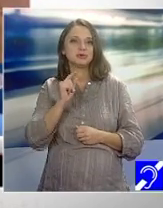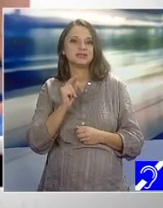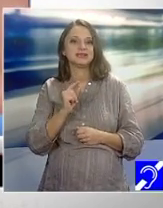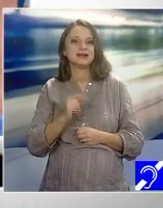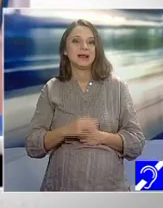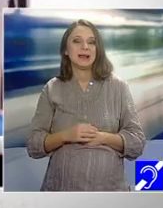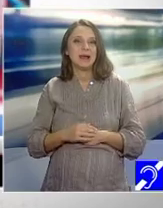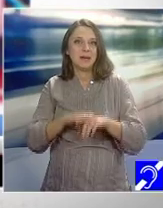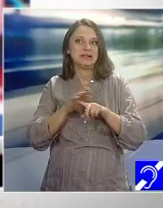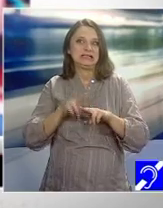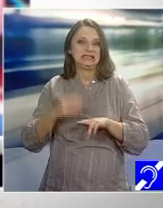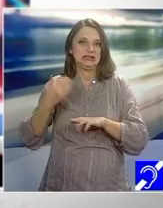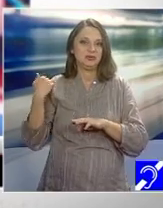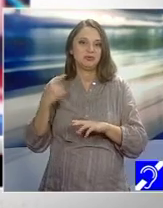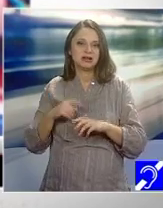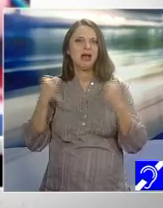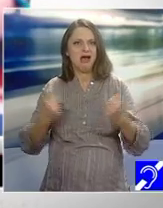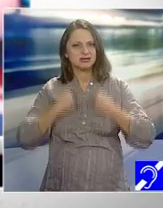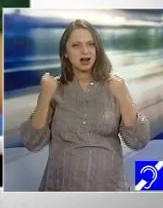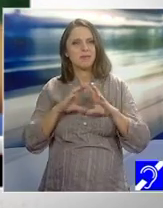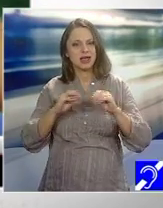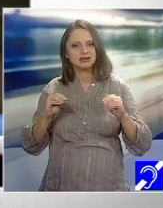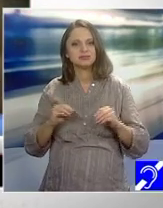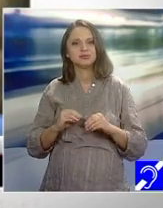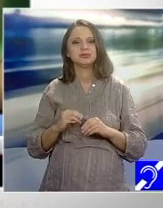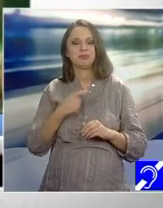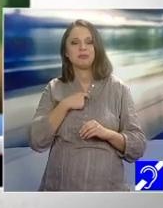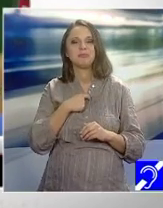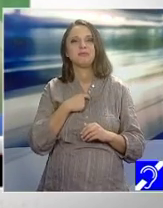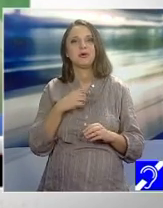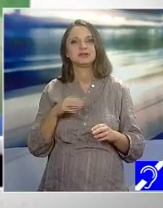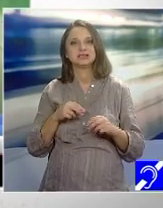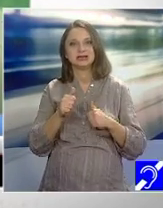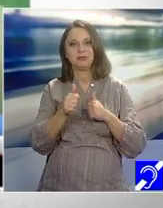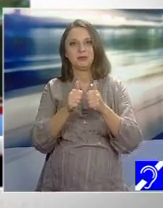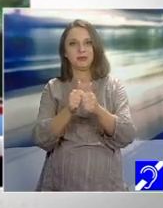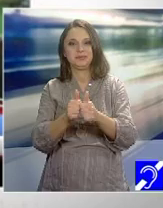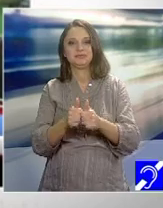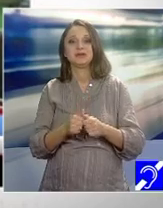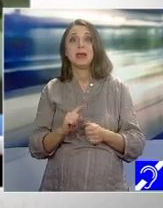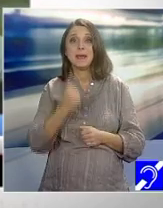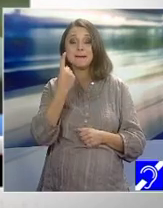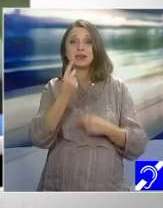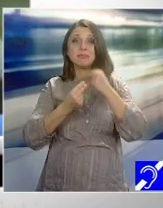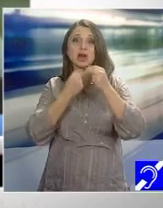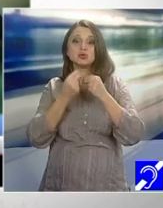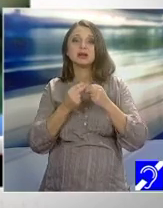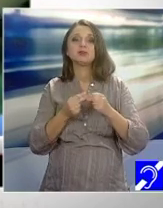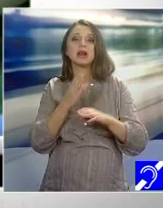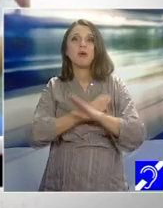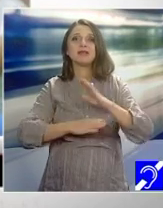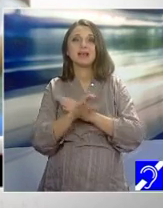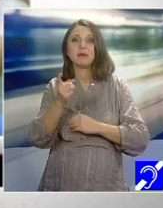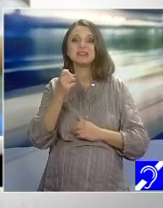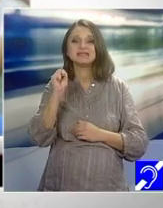aer, dar cu antrenamente și multă muncă îmi voi reveni. Natasha Kovacevic este prima jucătoare cu handicap din Serbia, care face parte